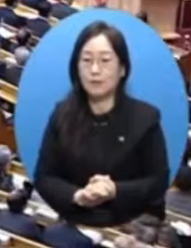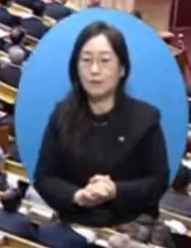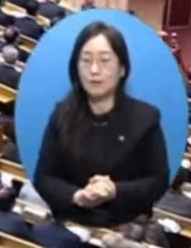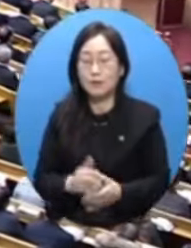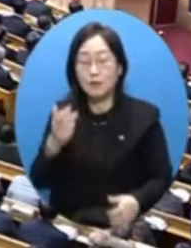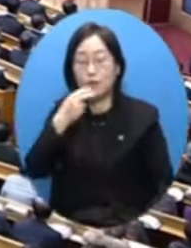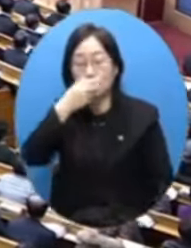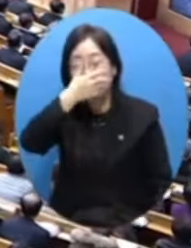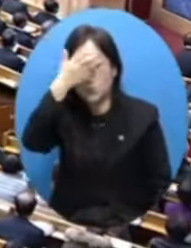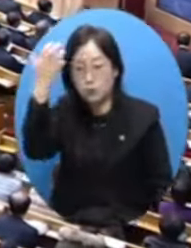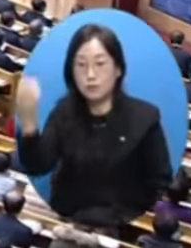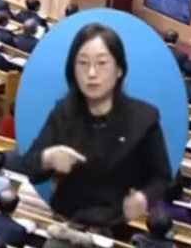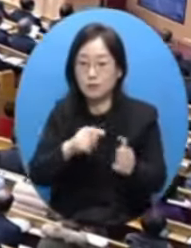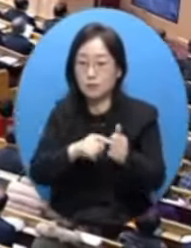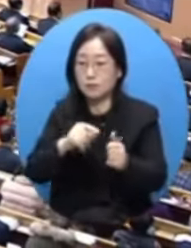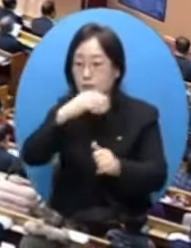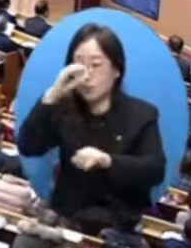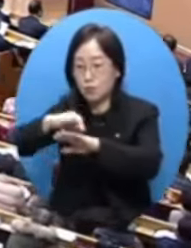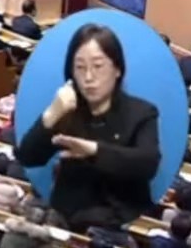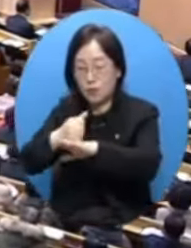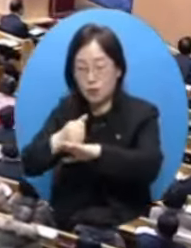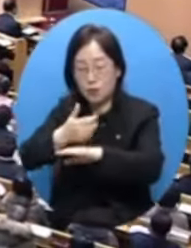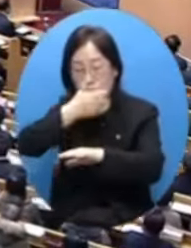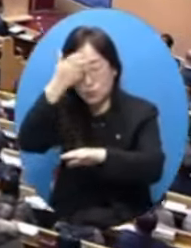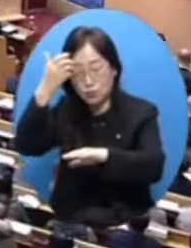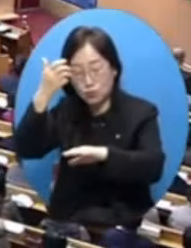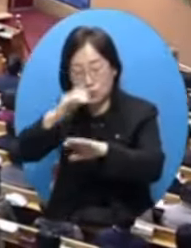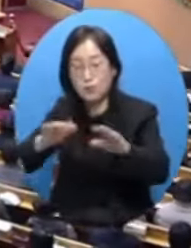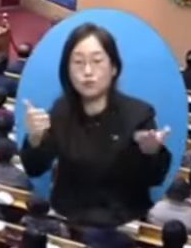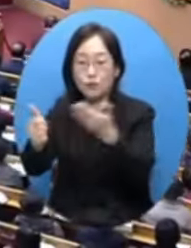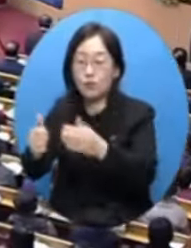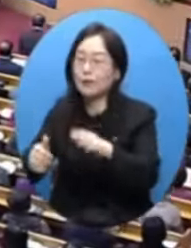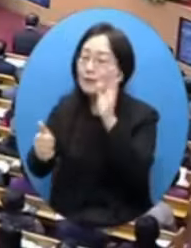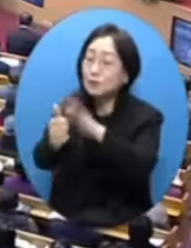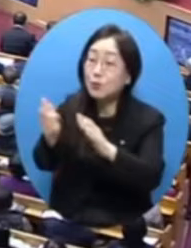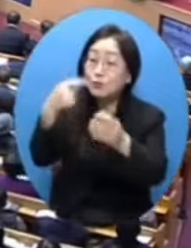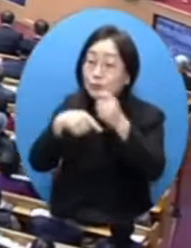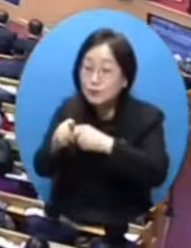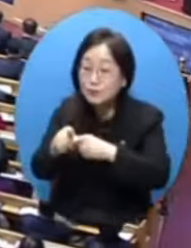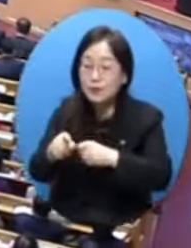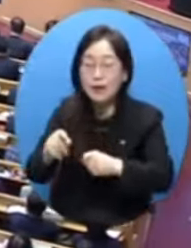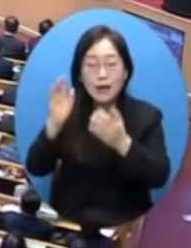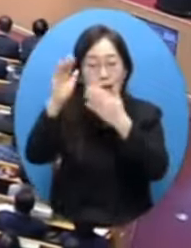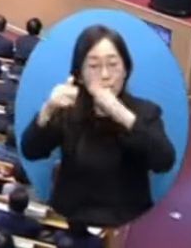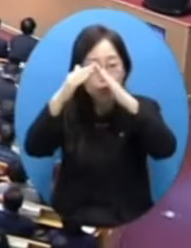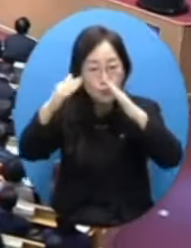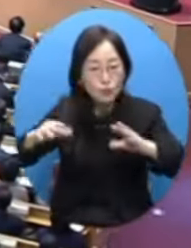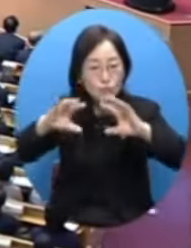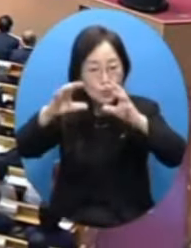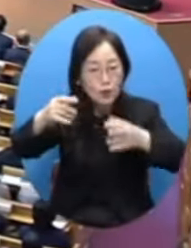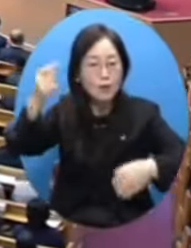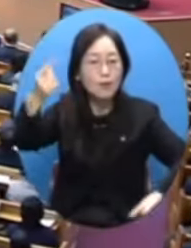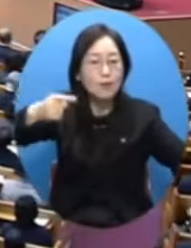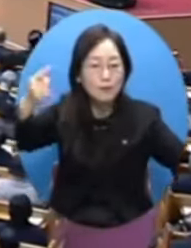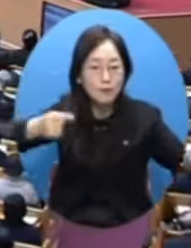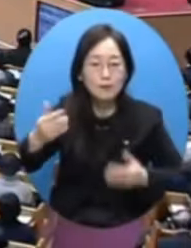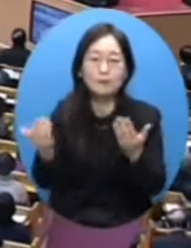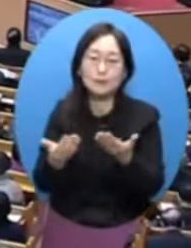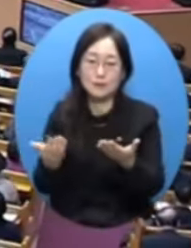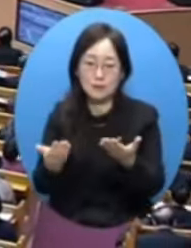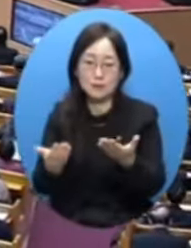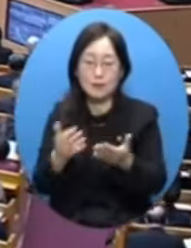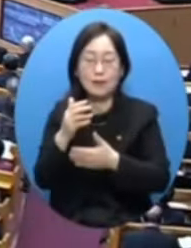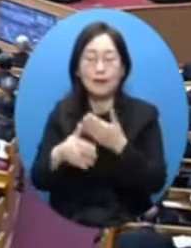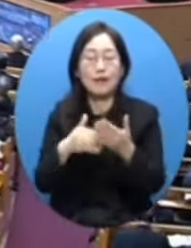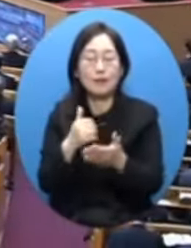요셉이 바로의 꿈을 해몽해 줍니다. 왕이시여 왕이 꾼 꿈은 앞으로 애굽에 다가올 일들에 대한 그 일들을